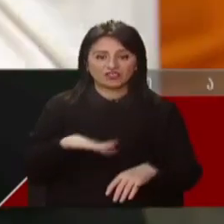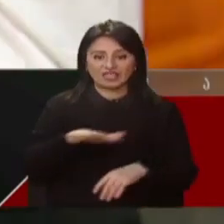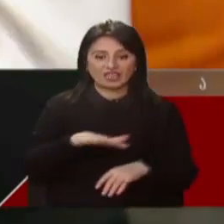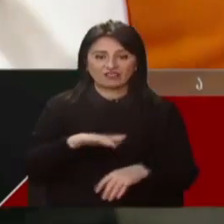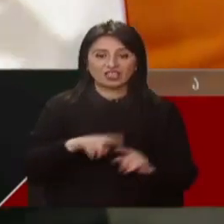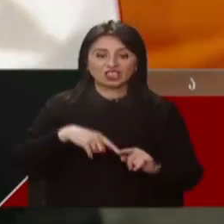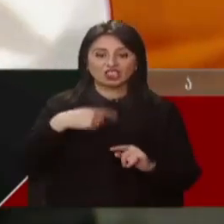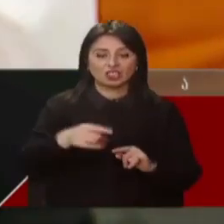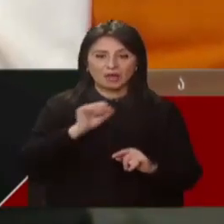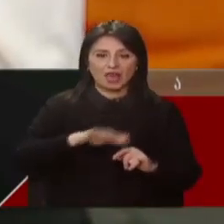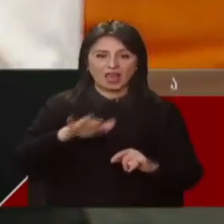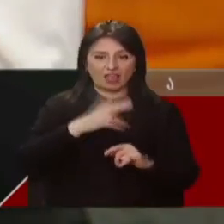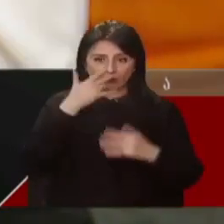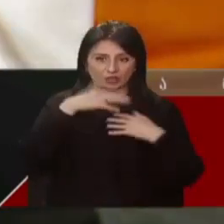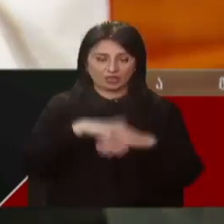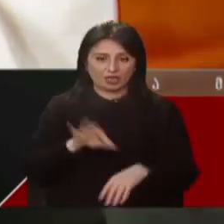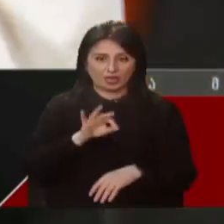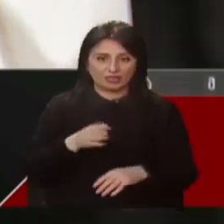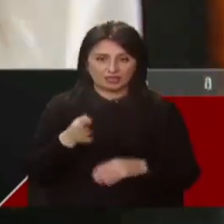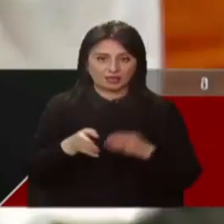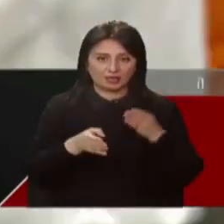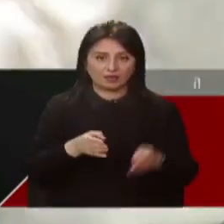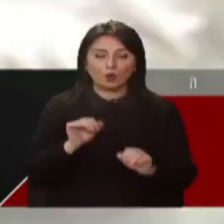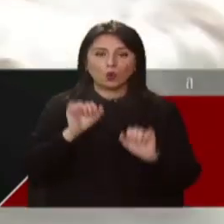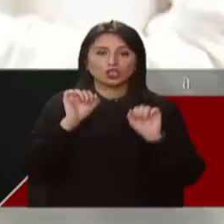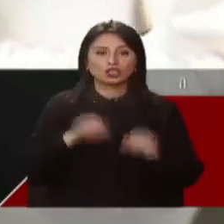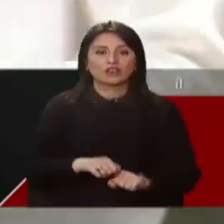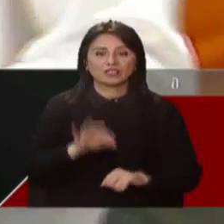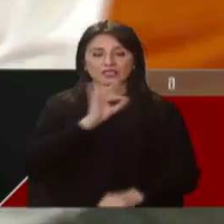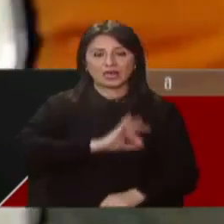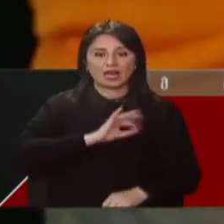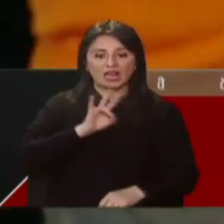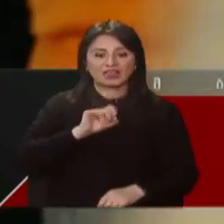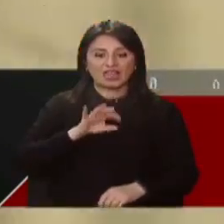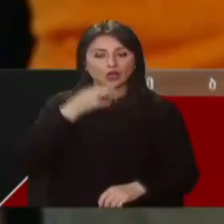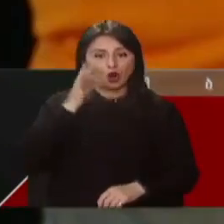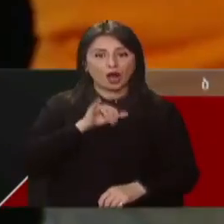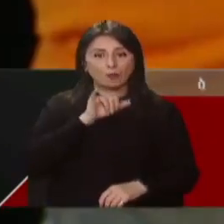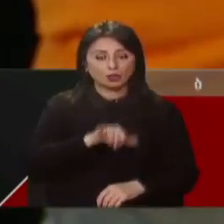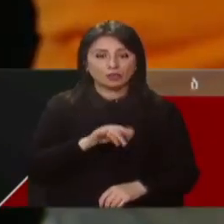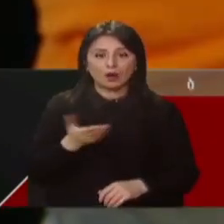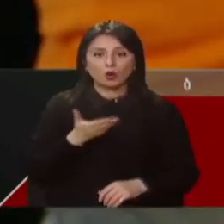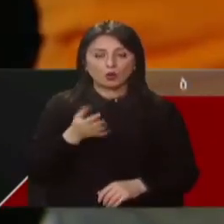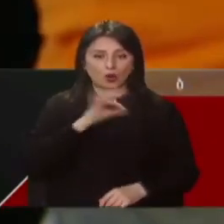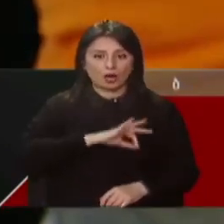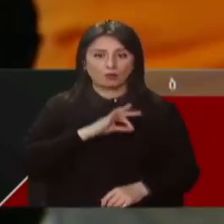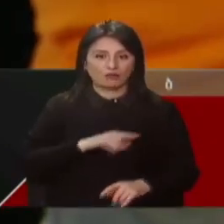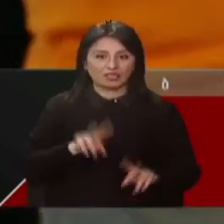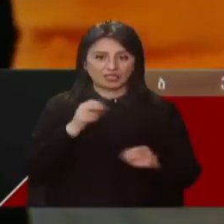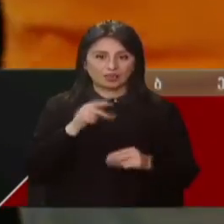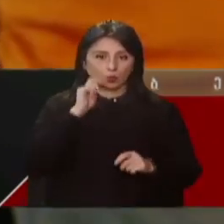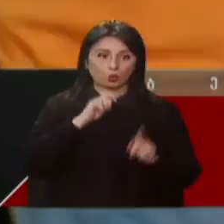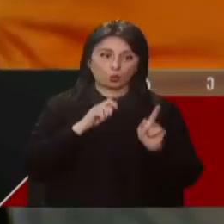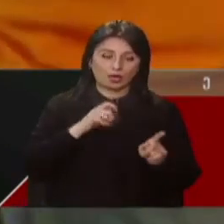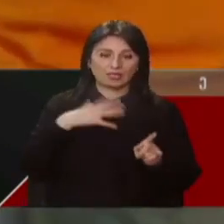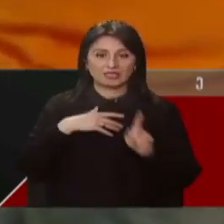kueqnebis shemdgom Euroatlantikur integratsiamde. Rogor sheguizlia gamoviqenot NATO-s gamotsdileba da rogor gamoviqenot es tema